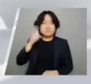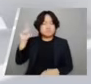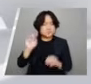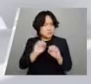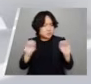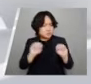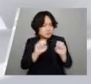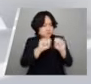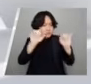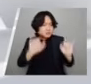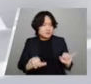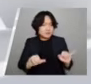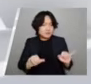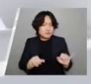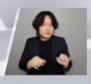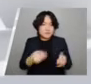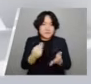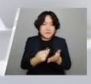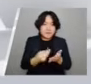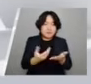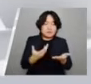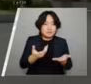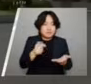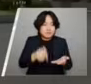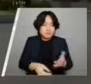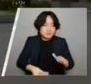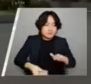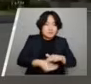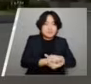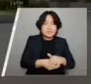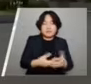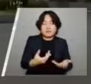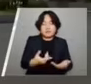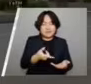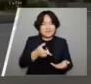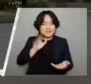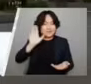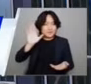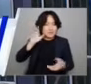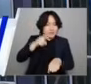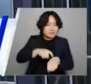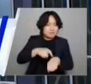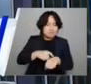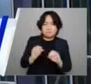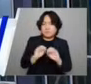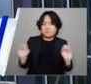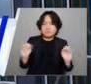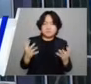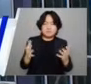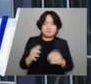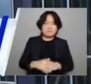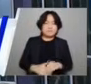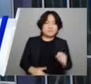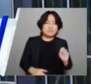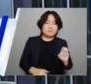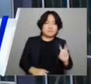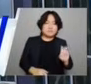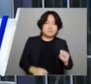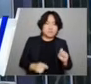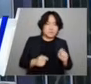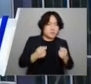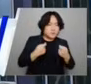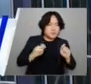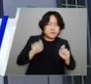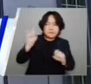sa anti-illegal drug operations noong kanyang termino. Sinisikap pa ng GMA Integrated News na makuha ang pahayag ng mga dating umupong